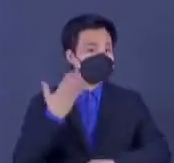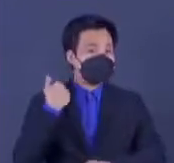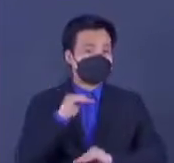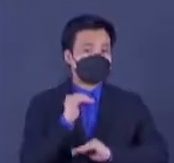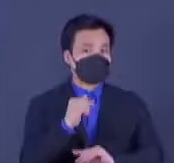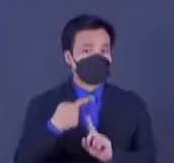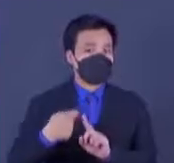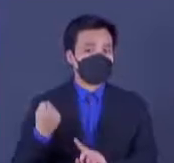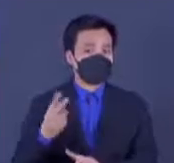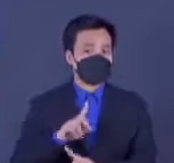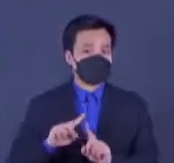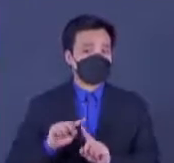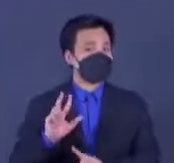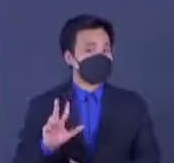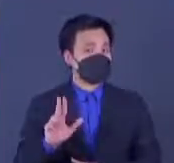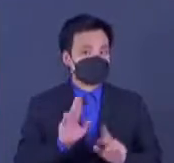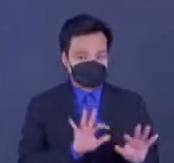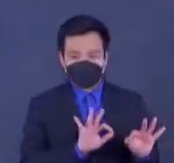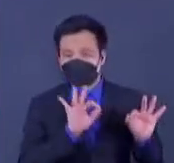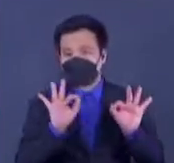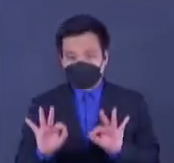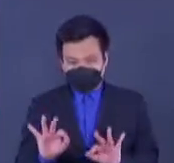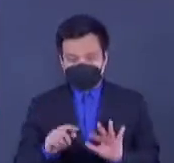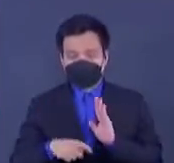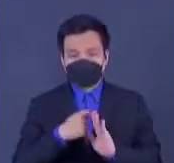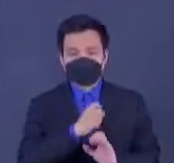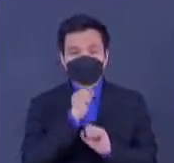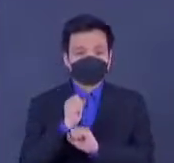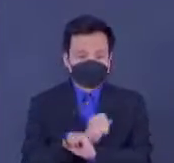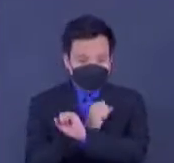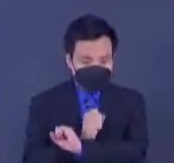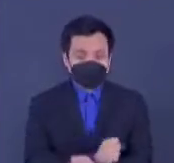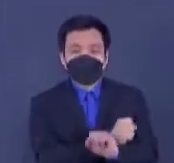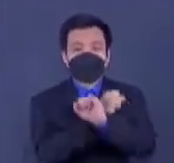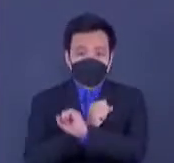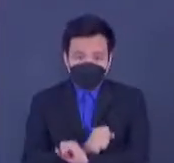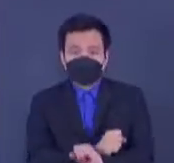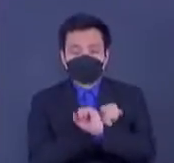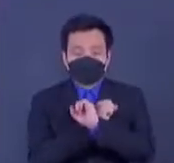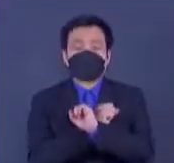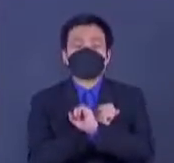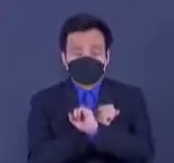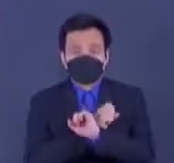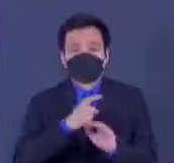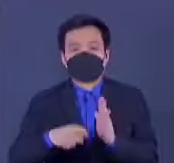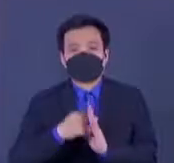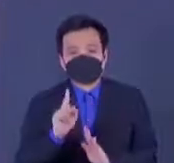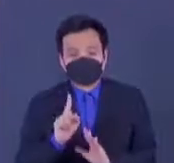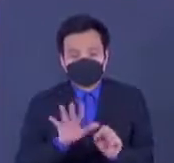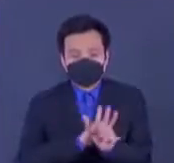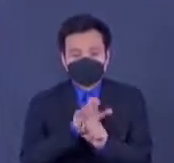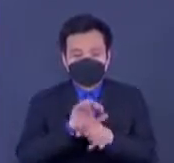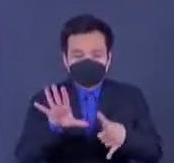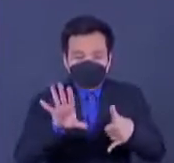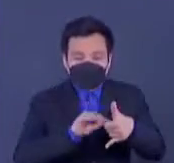มนี้ก็ต้องเลื่อนออกไปก่อนเพื่อความปลอดภัยครับหลักๆเลยก็คือสถานการณ์การแพร่ระบาดของโควิด-19สายพันธุ์ใหม่นะครับโอไมครอ